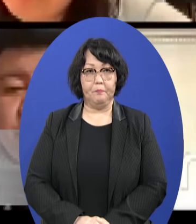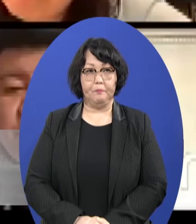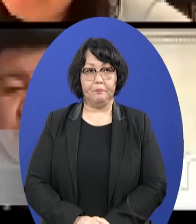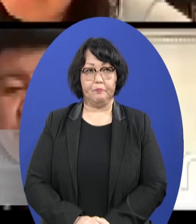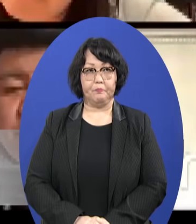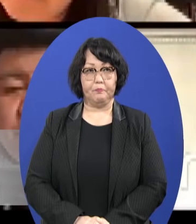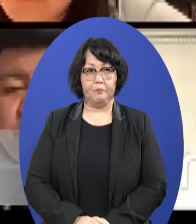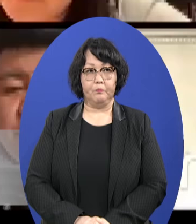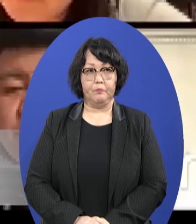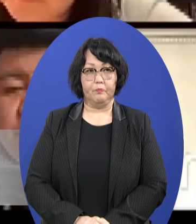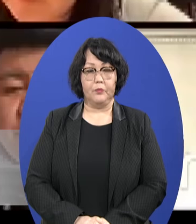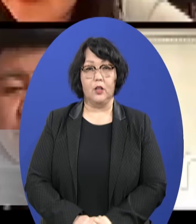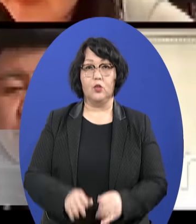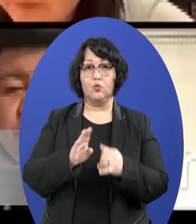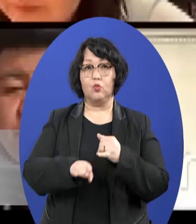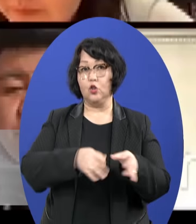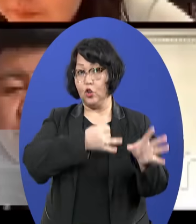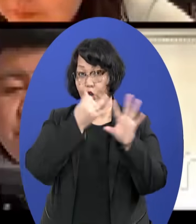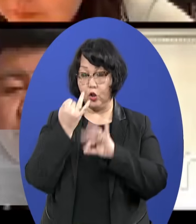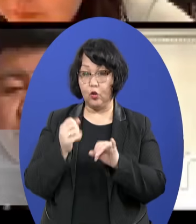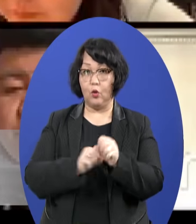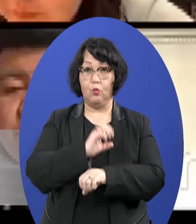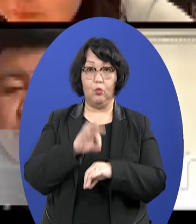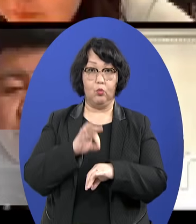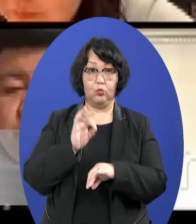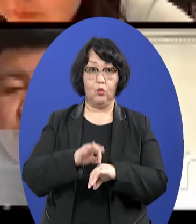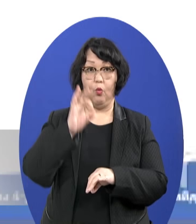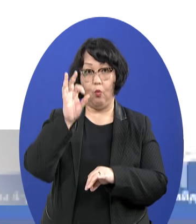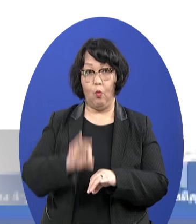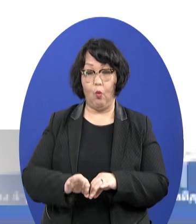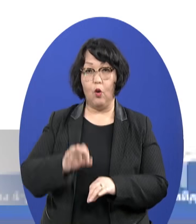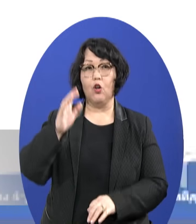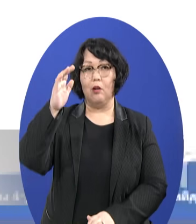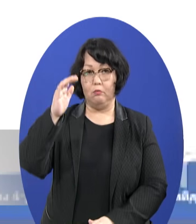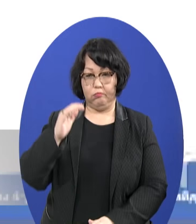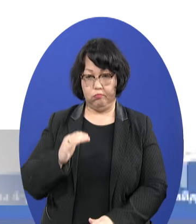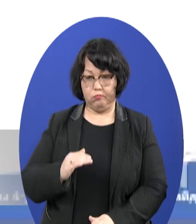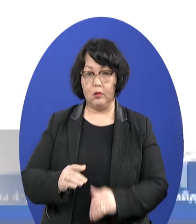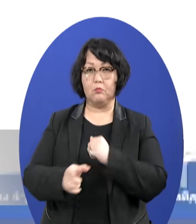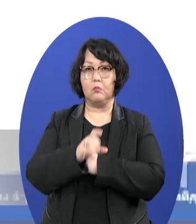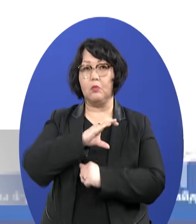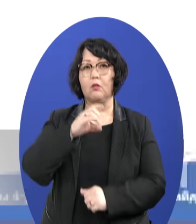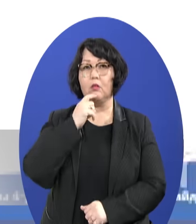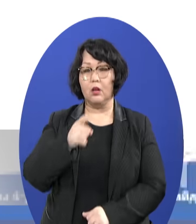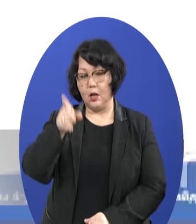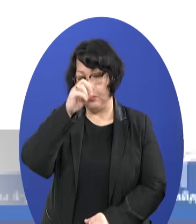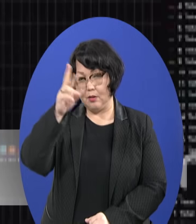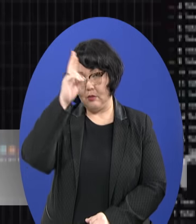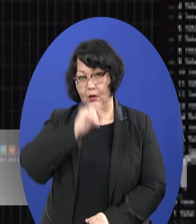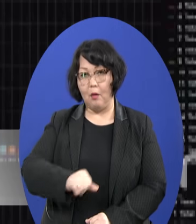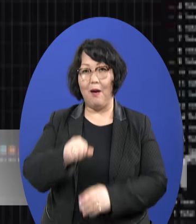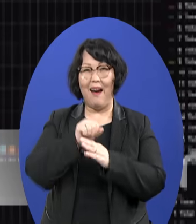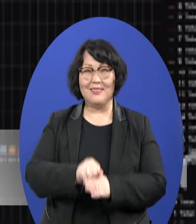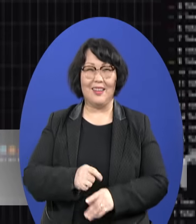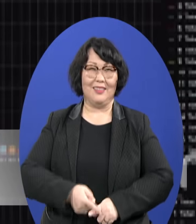50% нь бас ковидоор өвчлсөн. Сүүлийн 7 хоногт өвчлөлөө буурч эхэлсэн гэдэг мэдээллийг мэргэжлийн байгууллагуудаас өгч байна. Эрүүл мэндийн яамны зүгээс ачаал